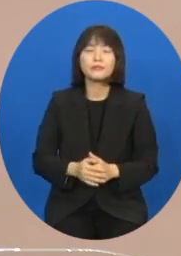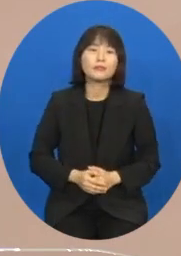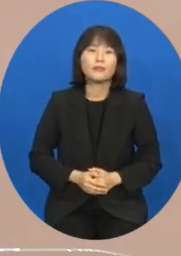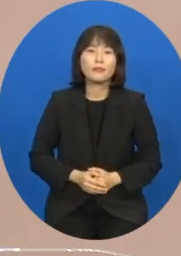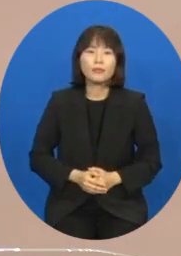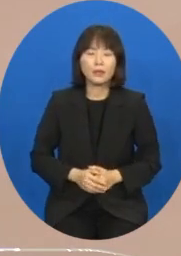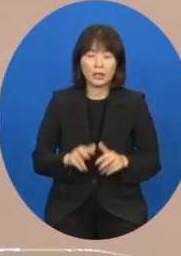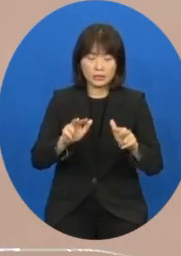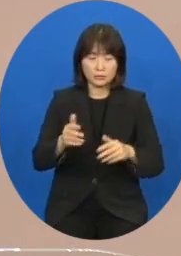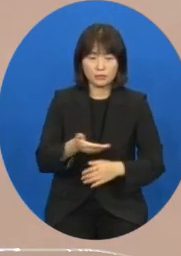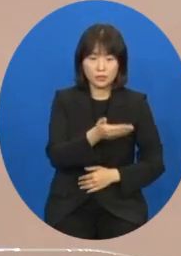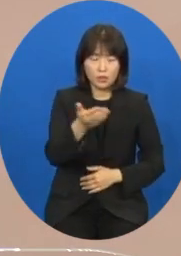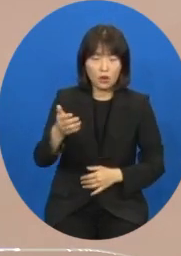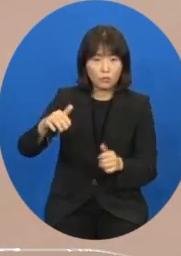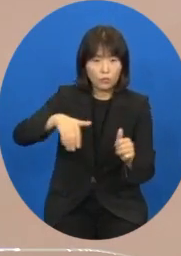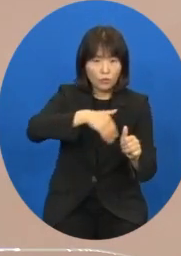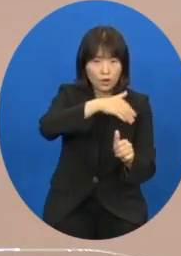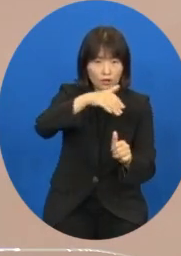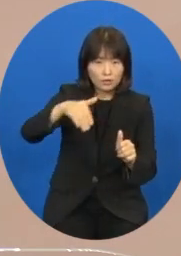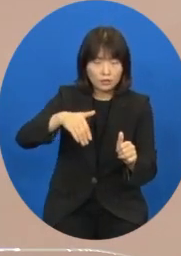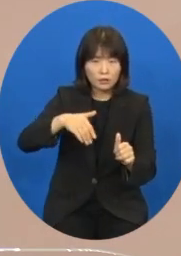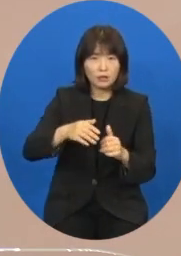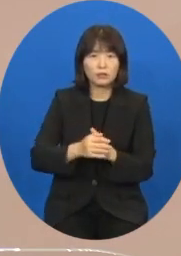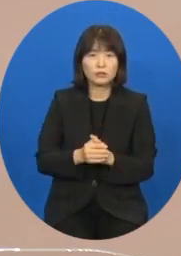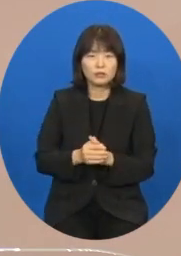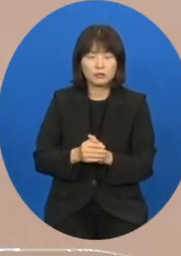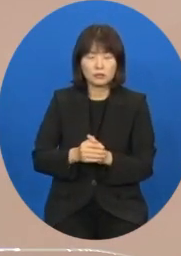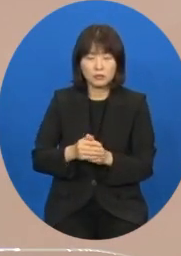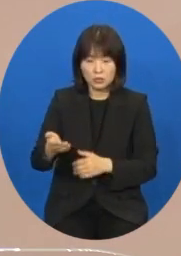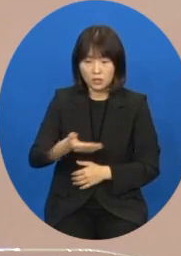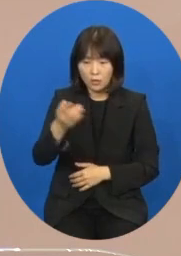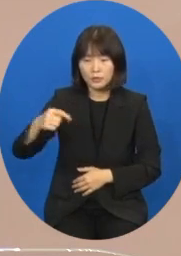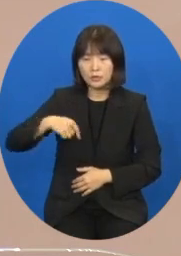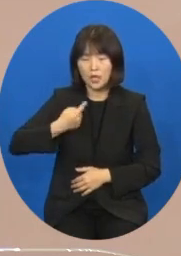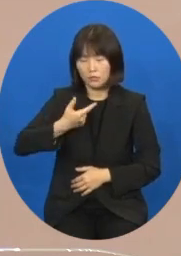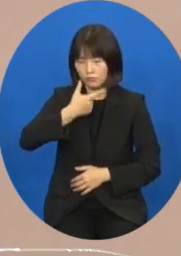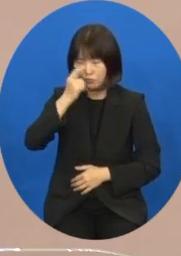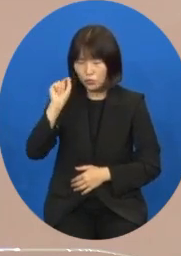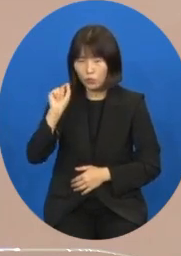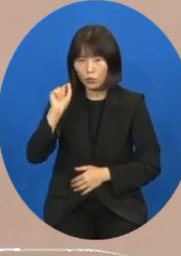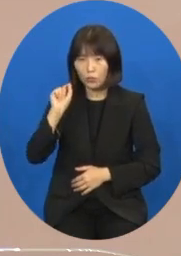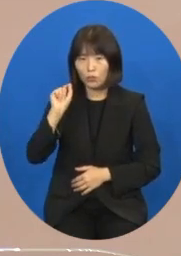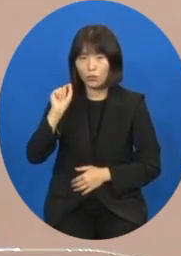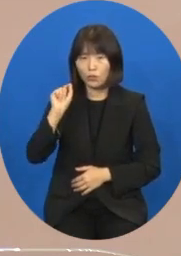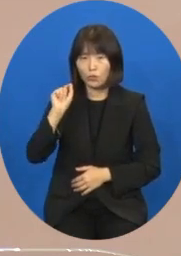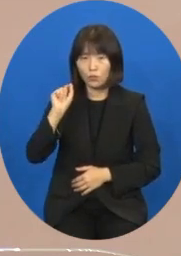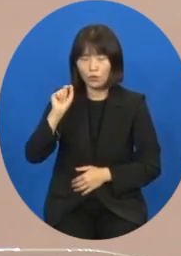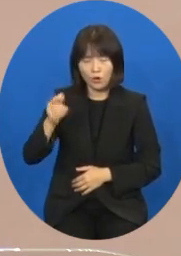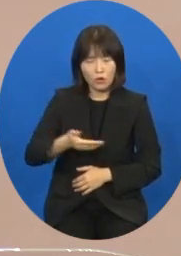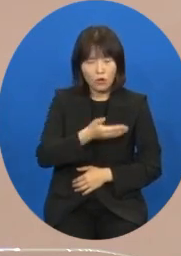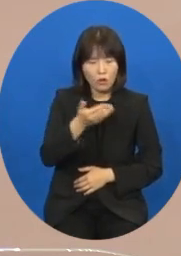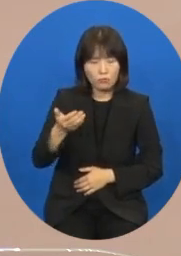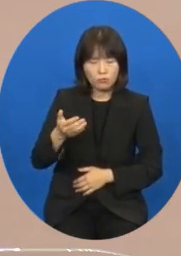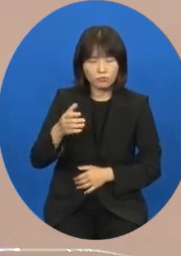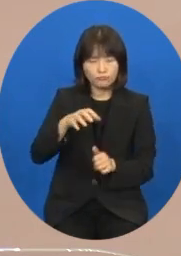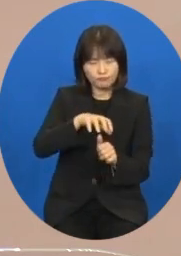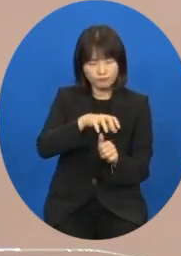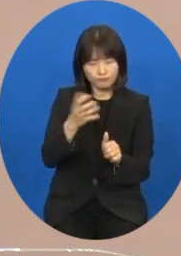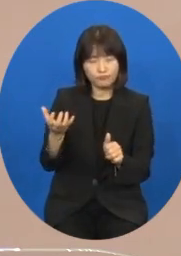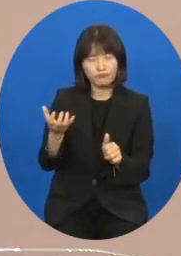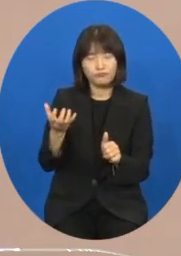그러면 지금 여러분의 환경과 여건, 여러분 자신의 부족함에 대해서 여러분이 정말 노임을 받게 돼요.